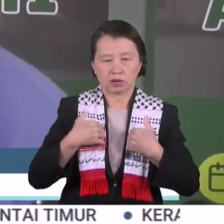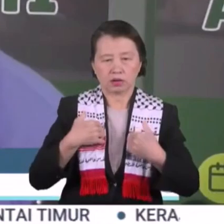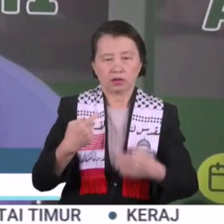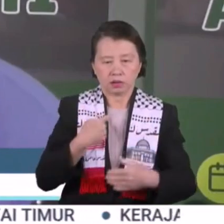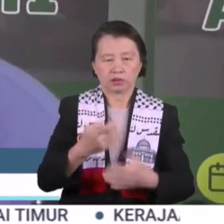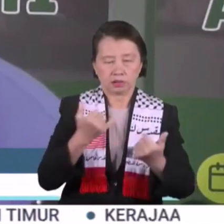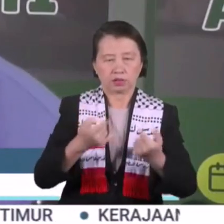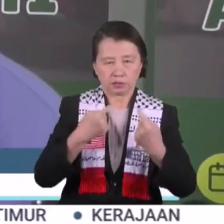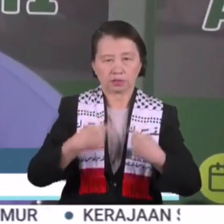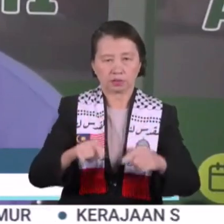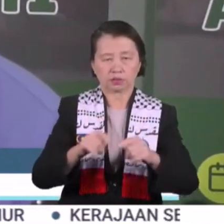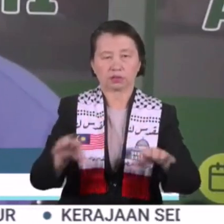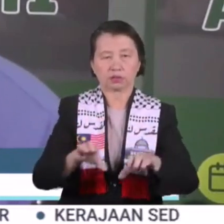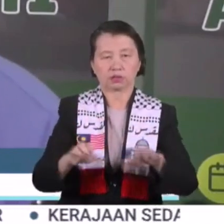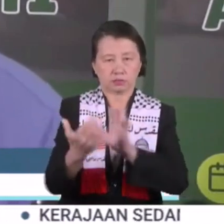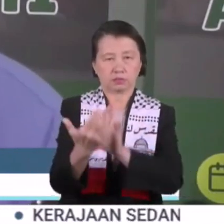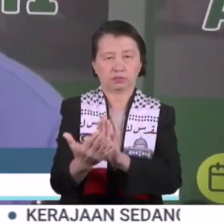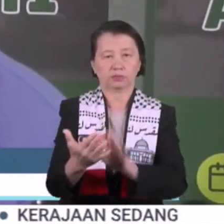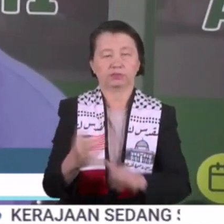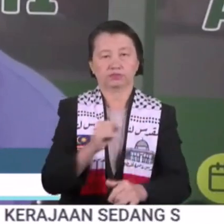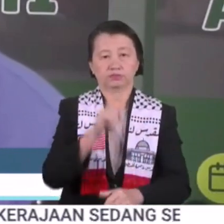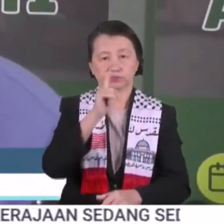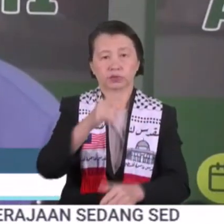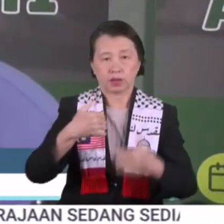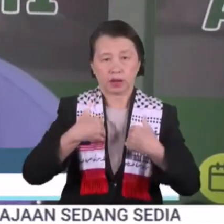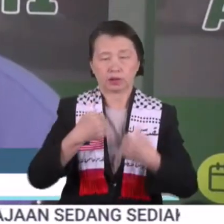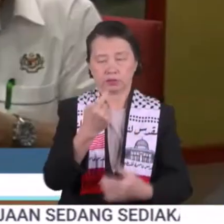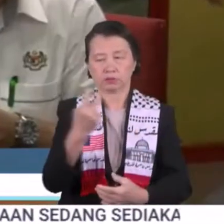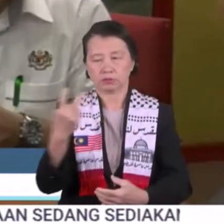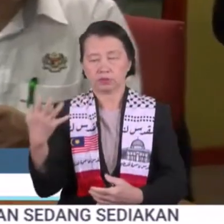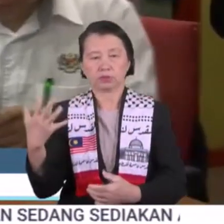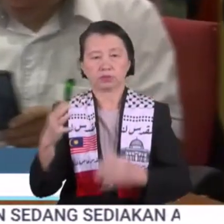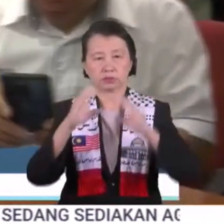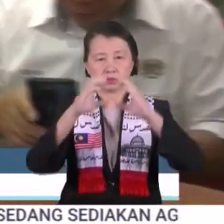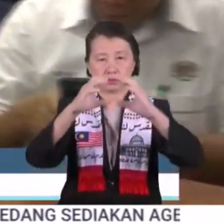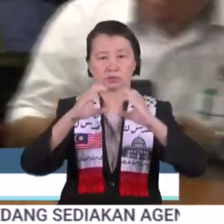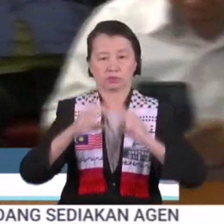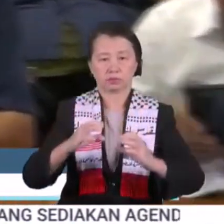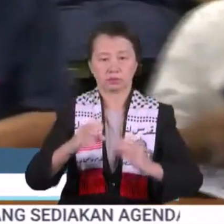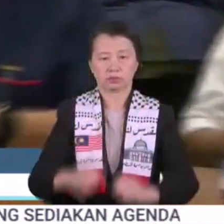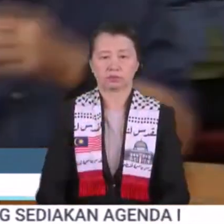kita terangkan yang sebenarnya ada beberapa cara.